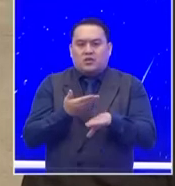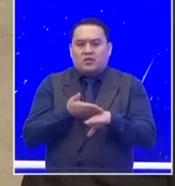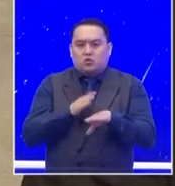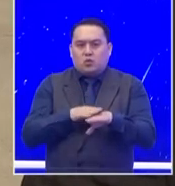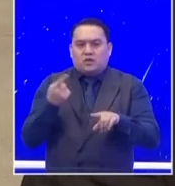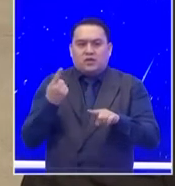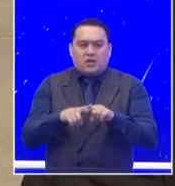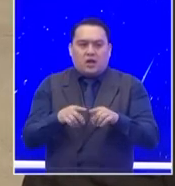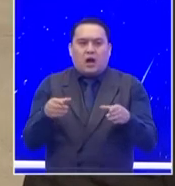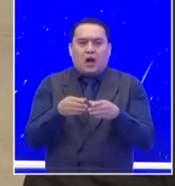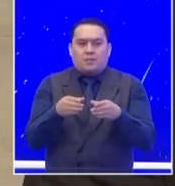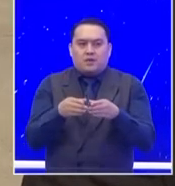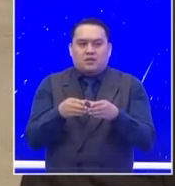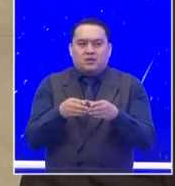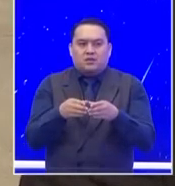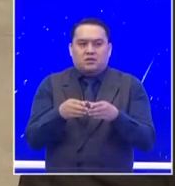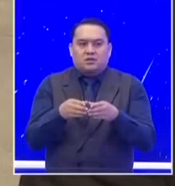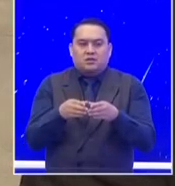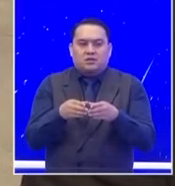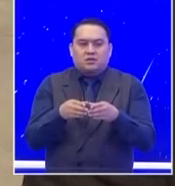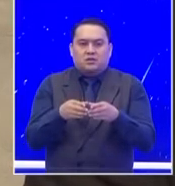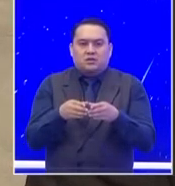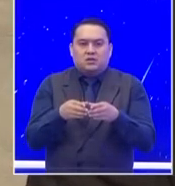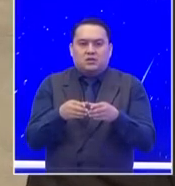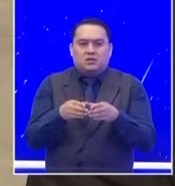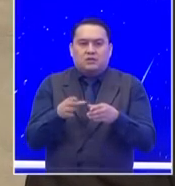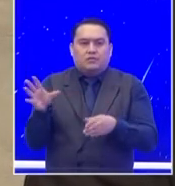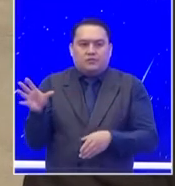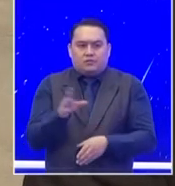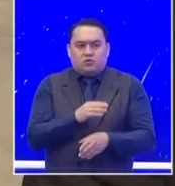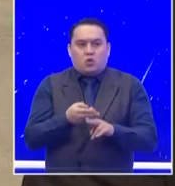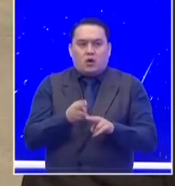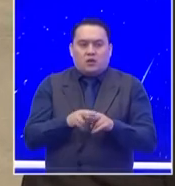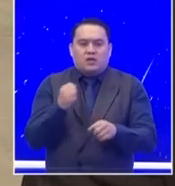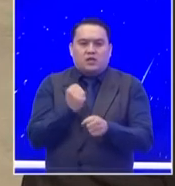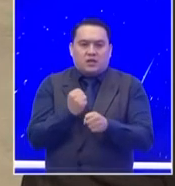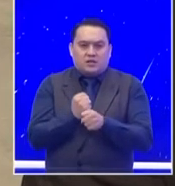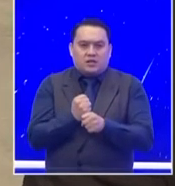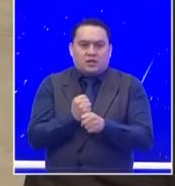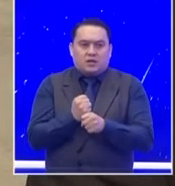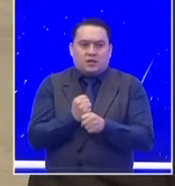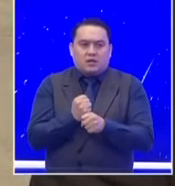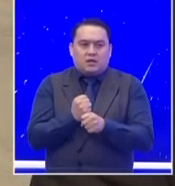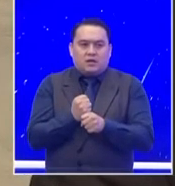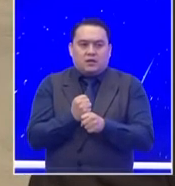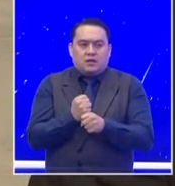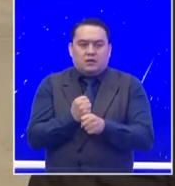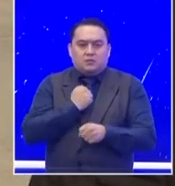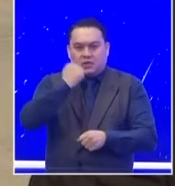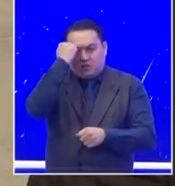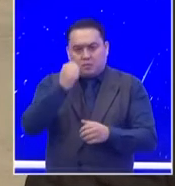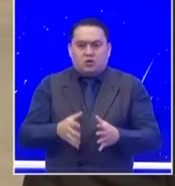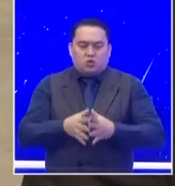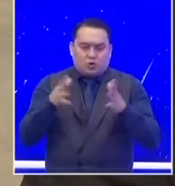технике компании City Contractions все это делается. За это им спасибо,